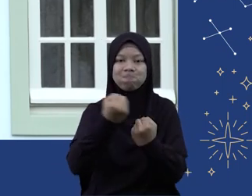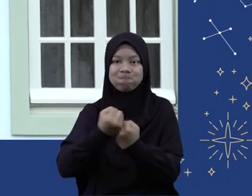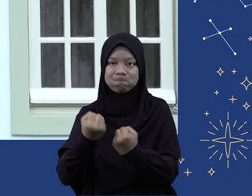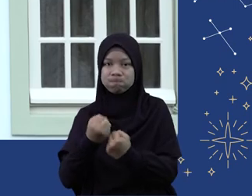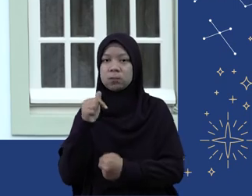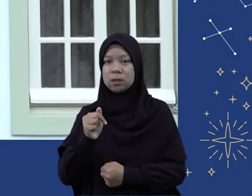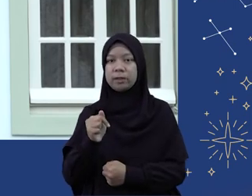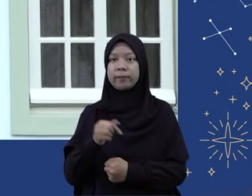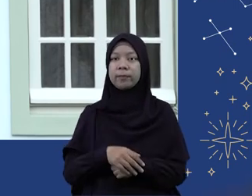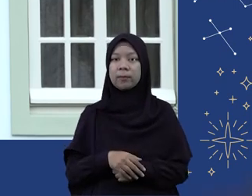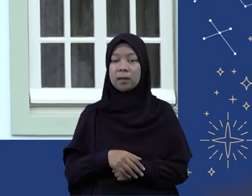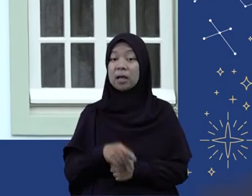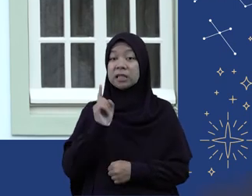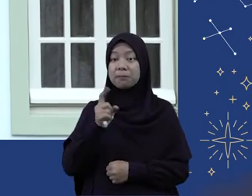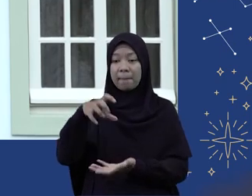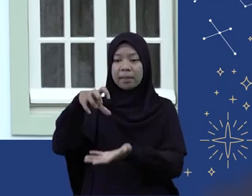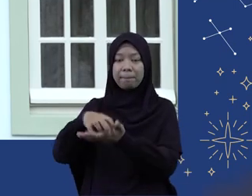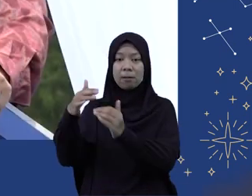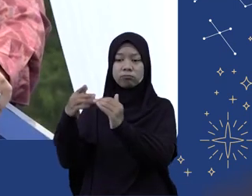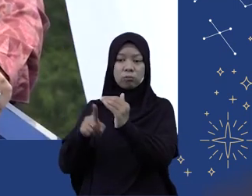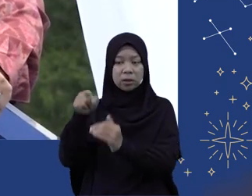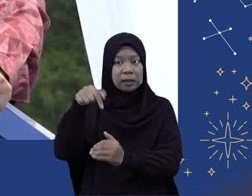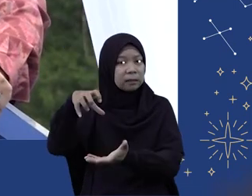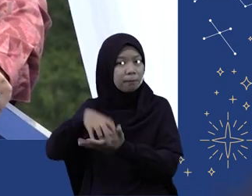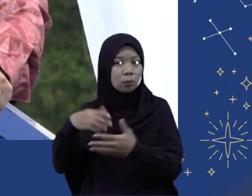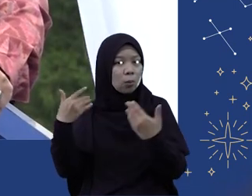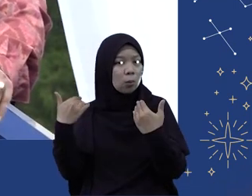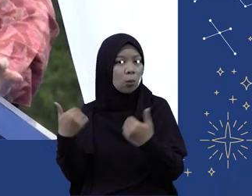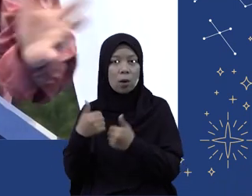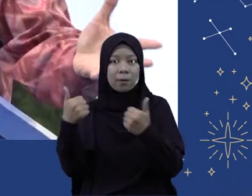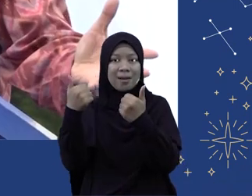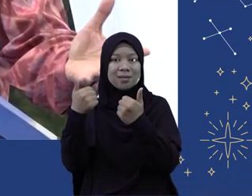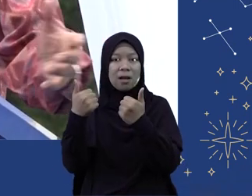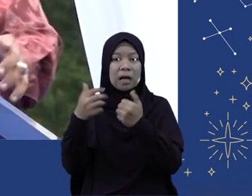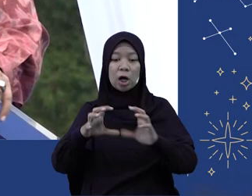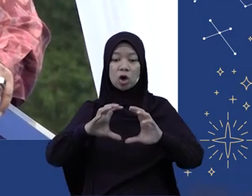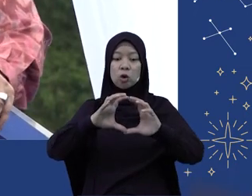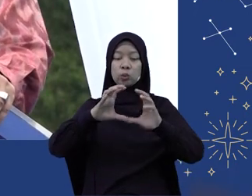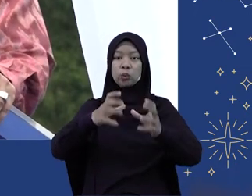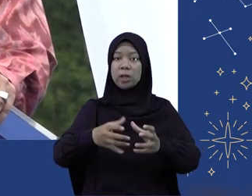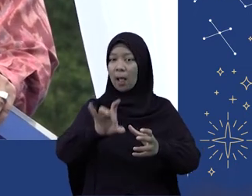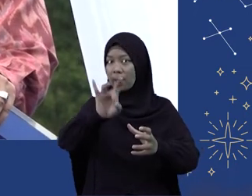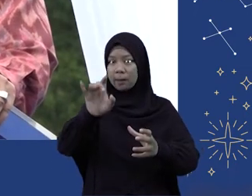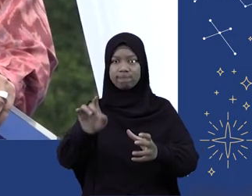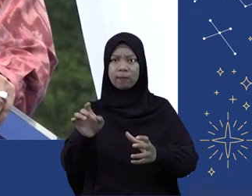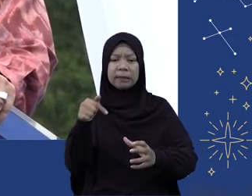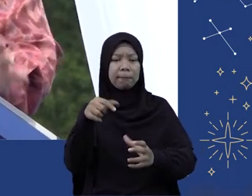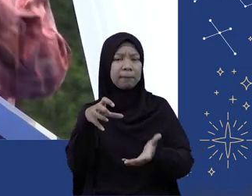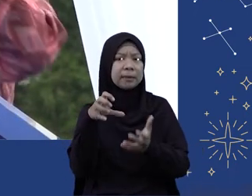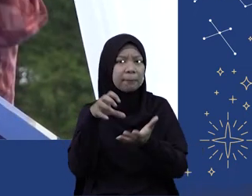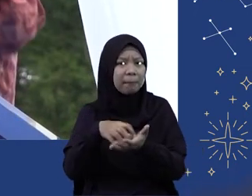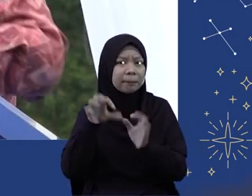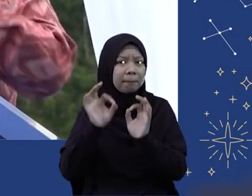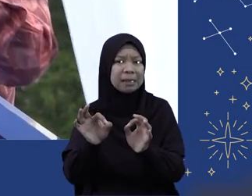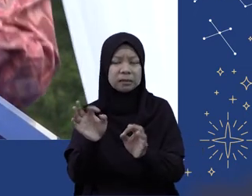saya katakan luar biasa lokasinya di dunia nggak ada yang seperti ini tapi